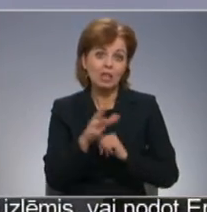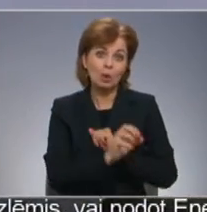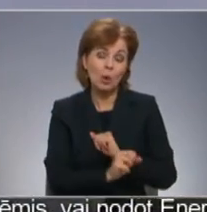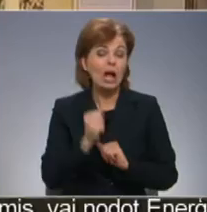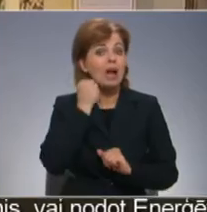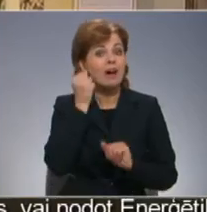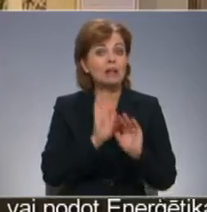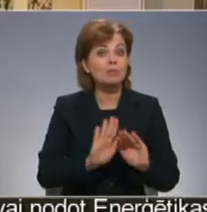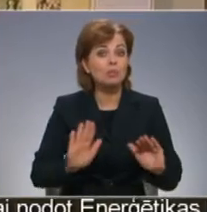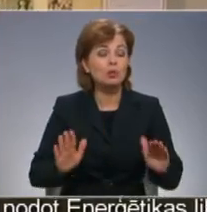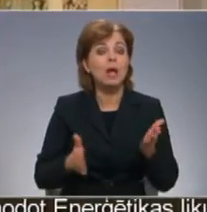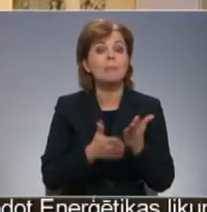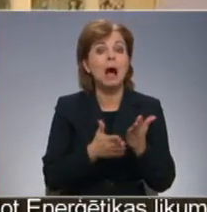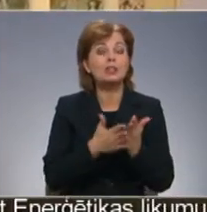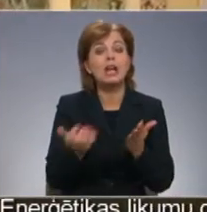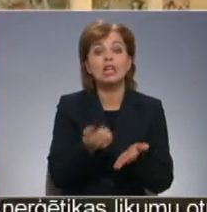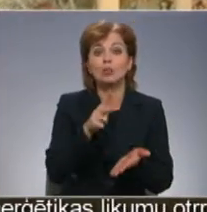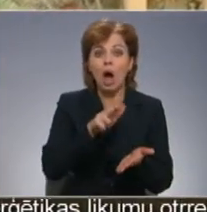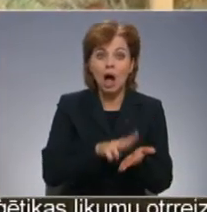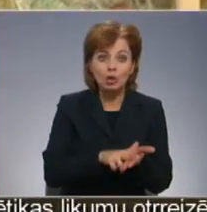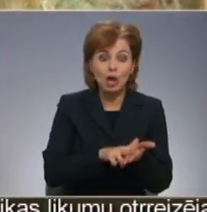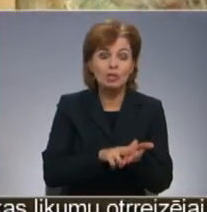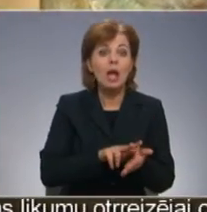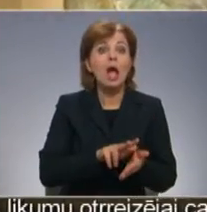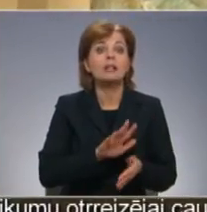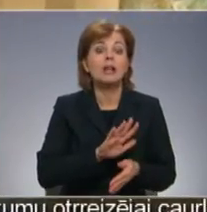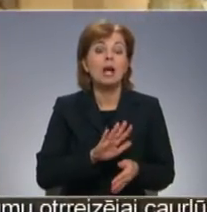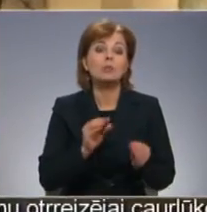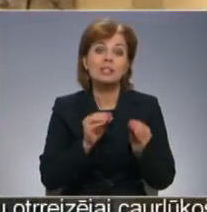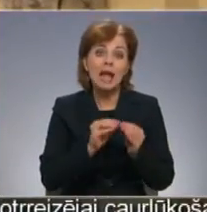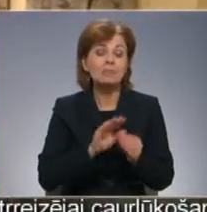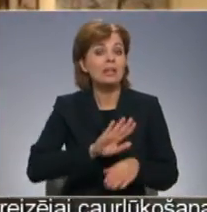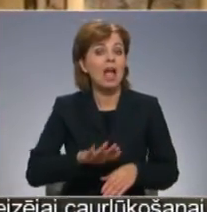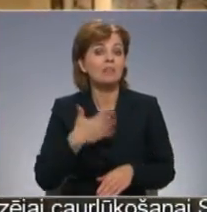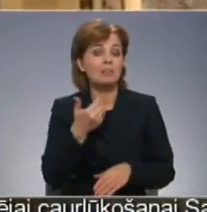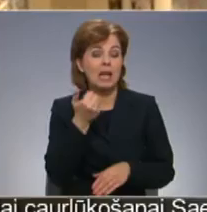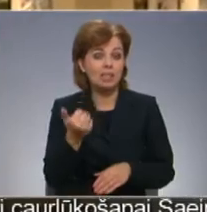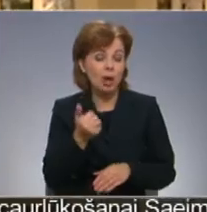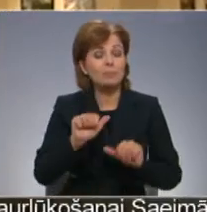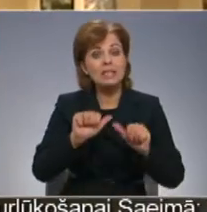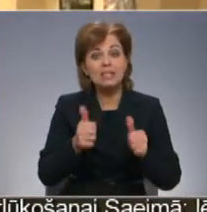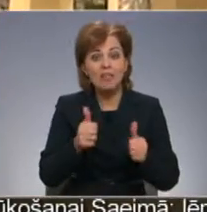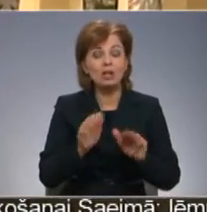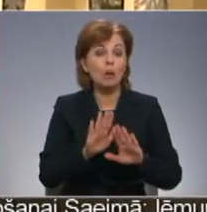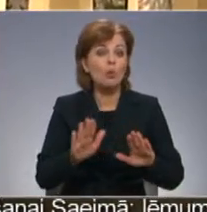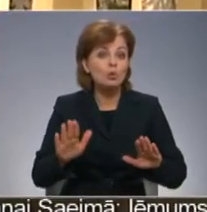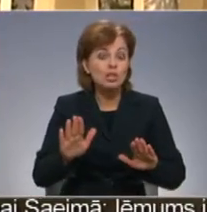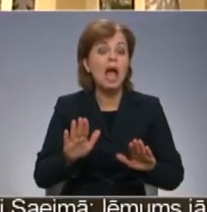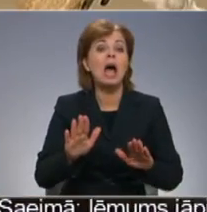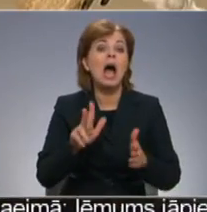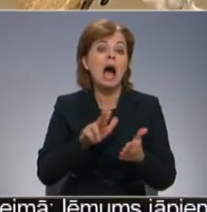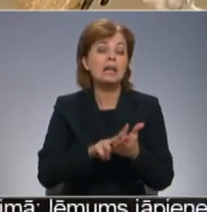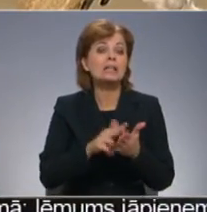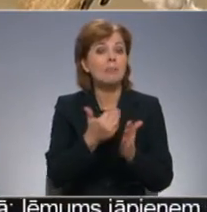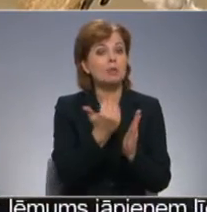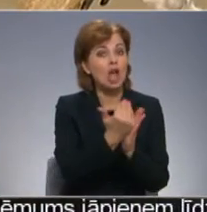Valmieras muzejam palīdzēja iegūt akreditāciju uz 10, nevis 5 gadiem. Arī veiksmīgi izveidotā muzeja vide bija viens no akreditācijas priekšnoteikumiem,